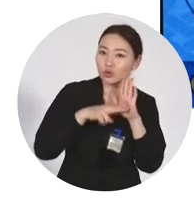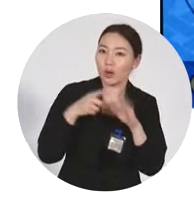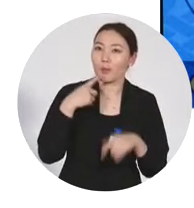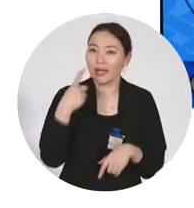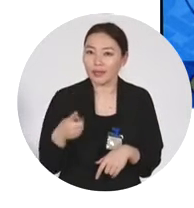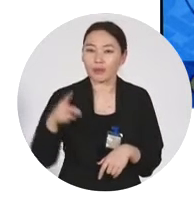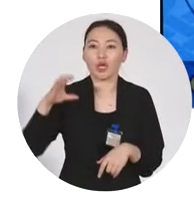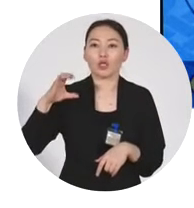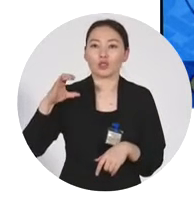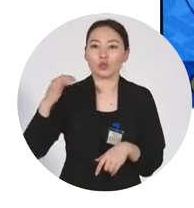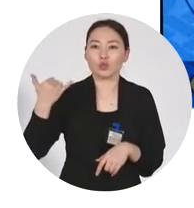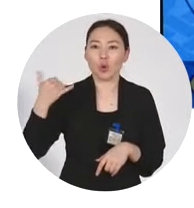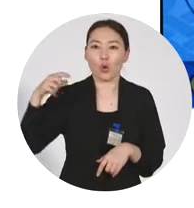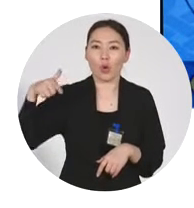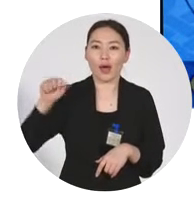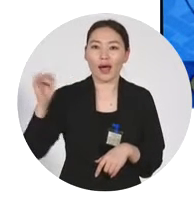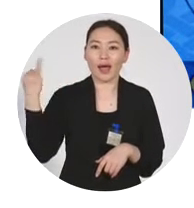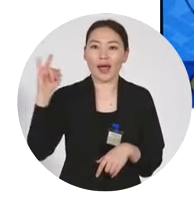сугаа сүгэ, тугаа түгэ гэдэг эдгээр